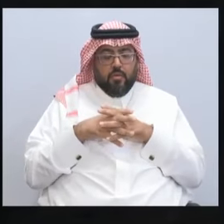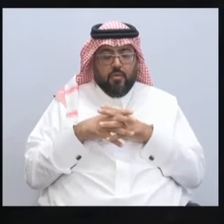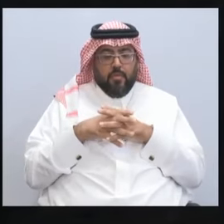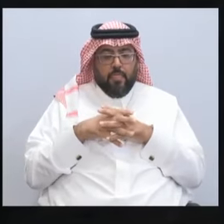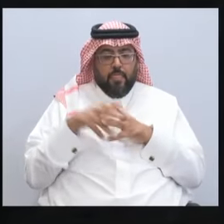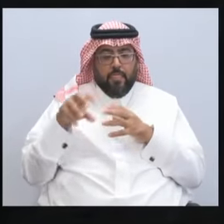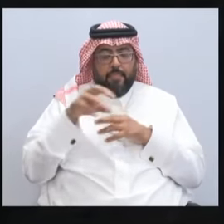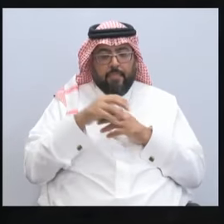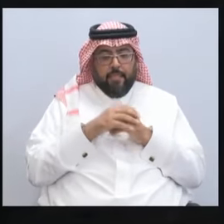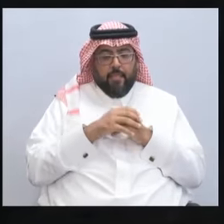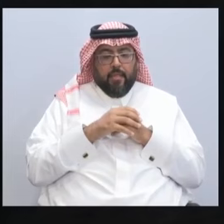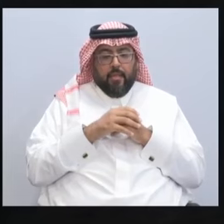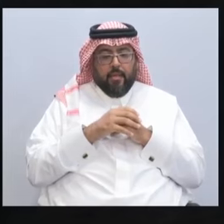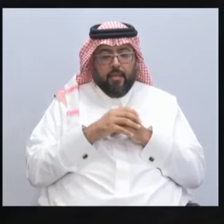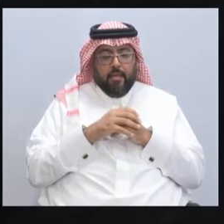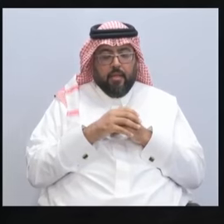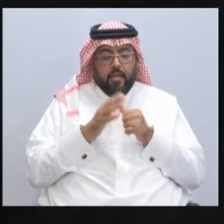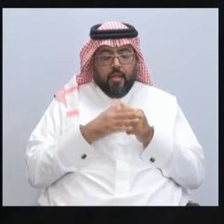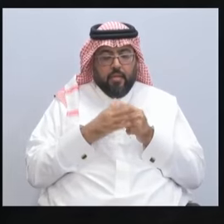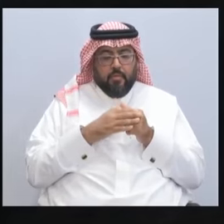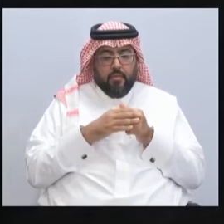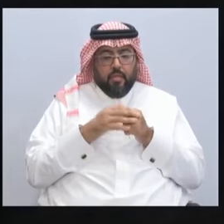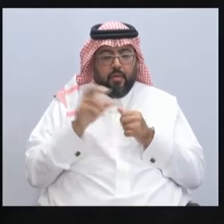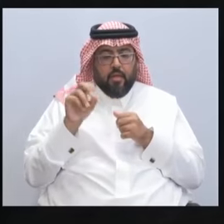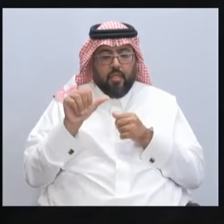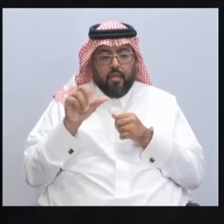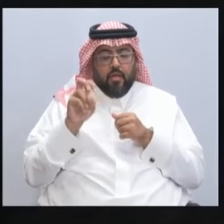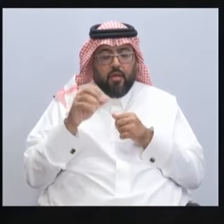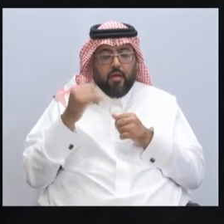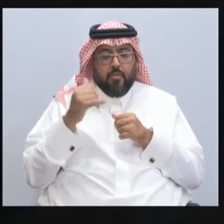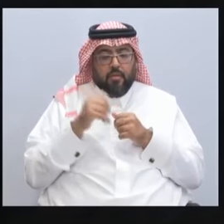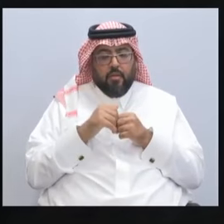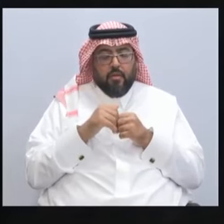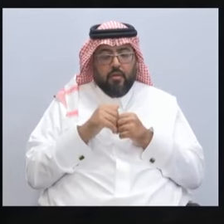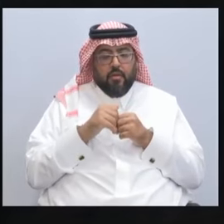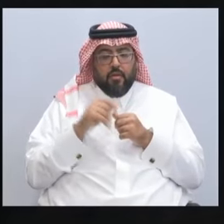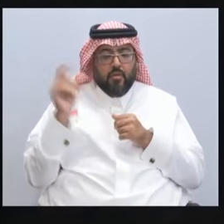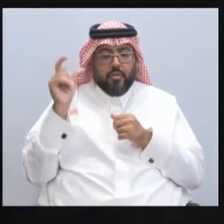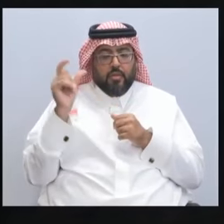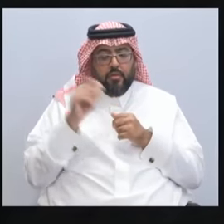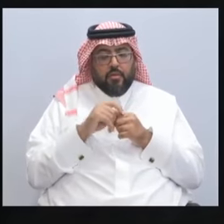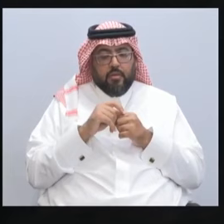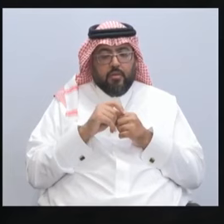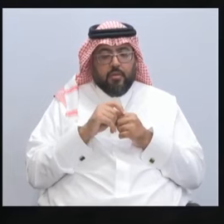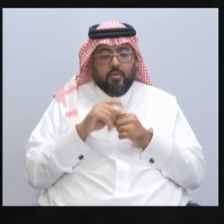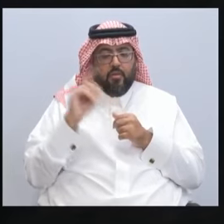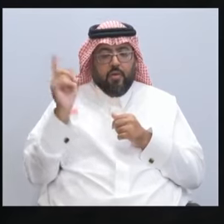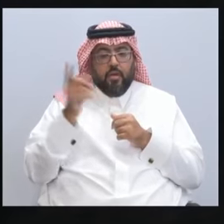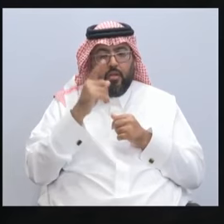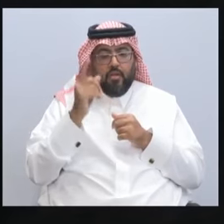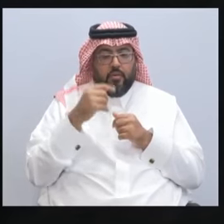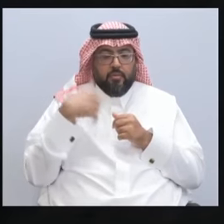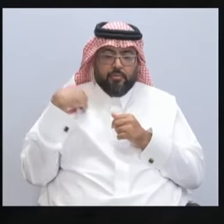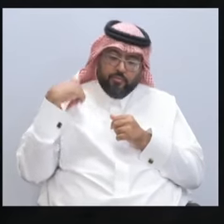هذه دول وتسهم في خدمه القضايا العربيه والاسلاميه والدوليه